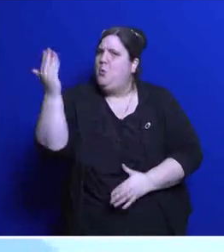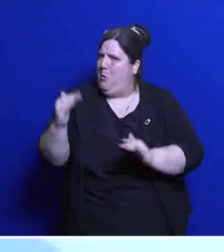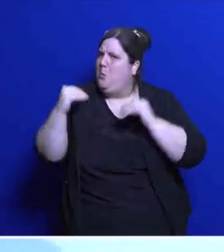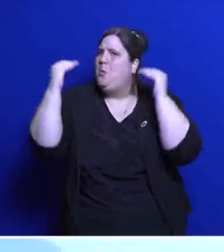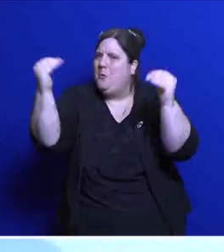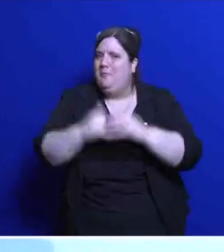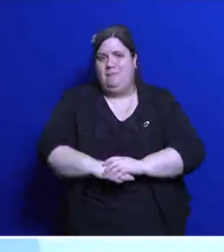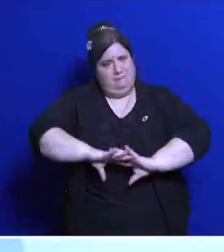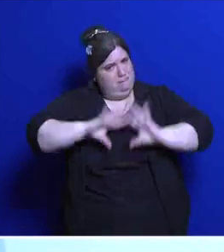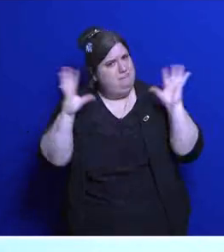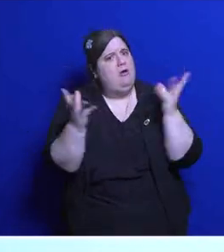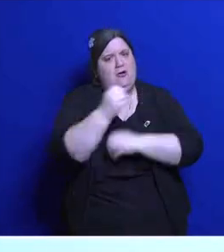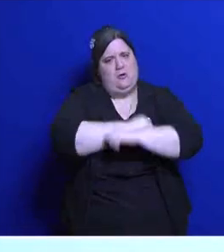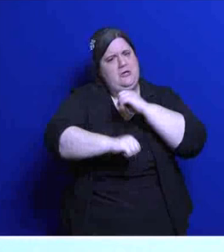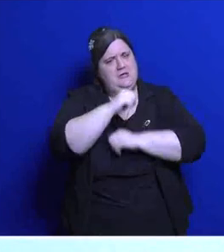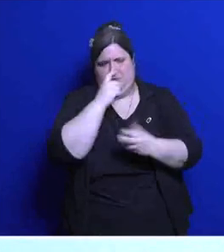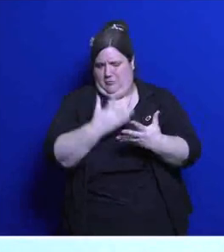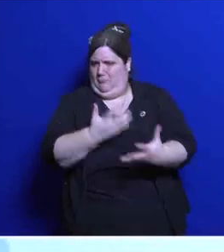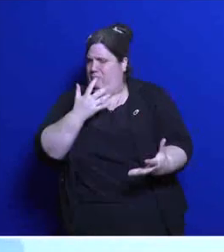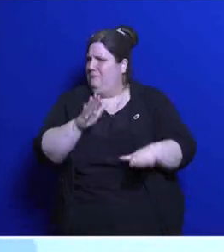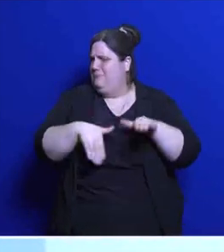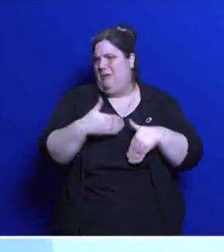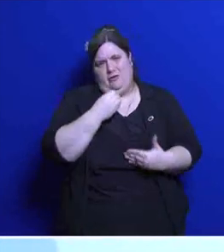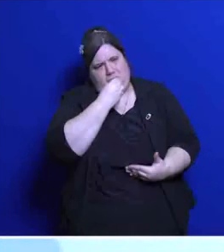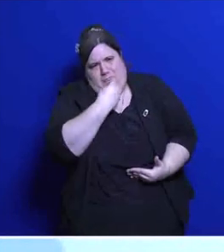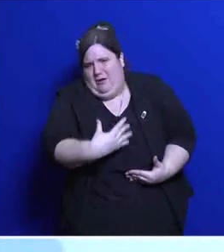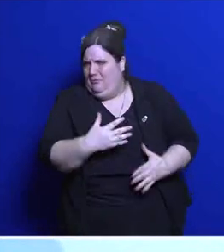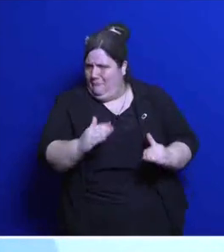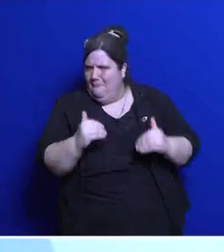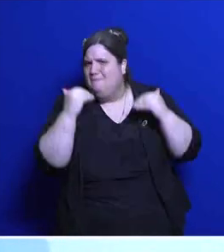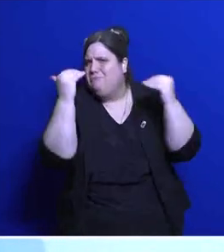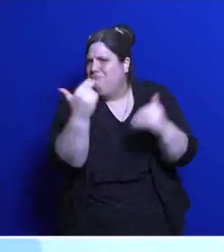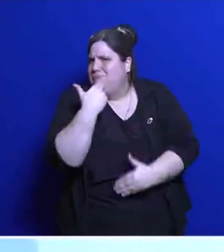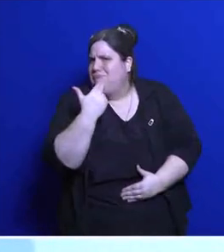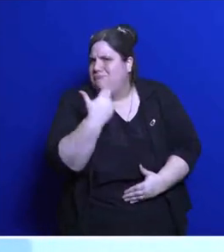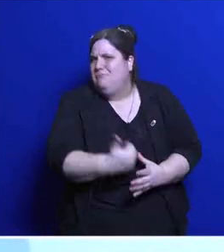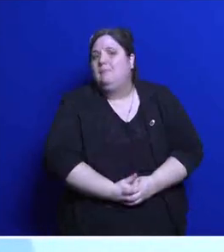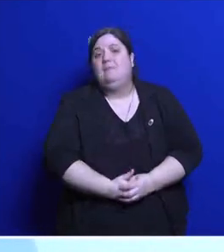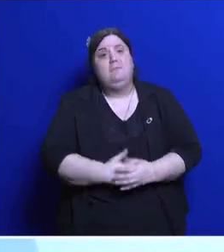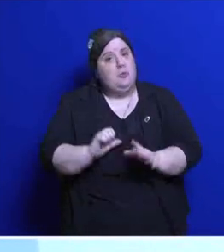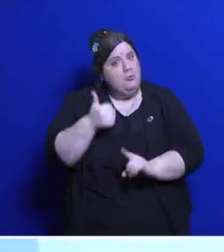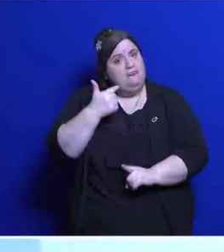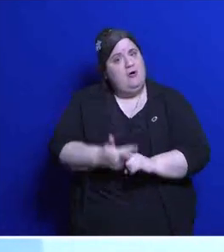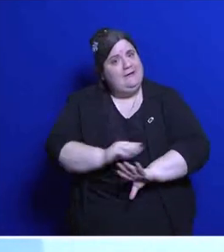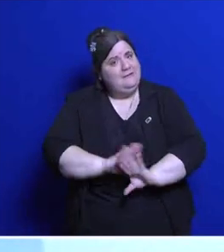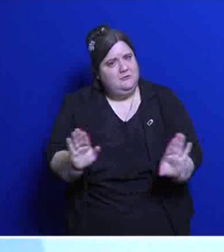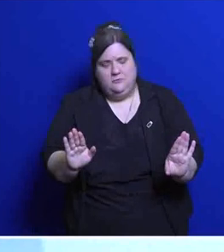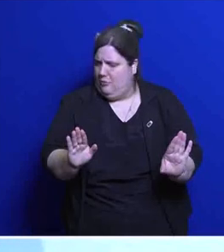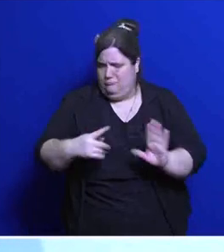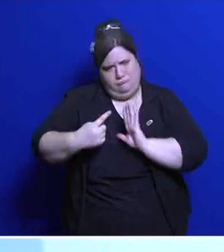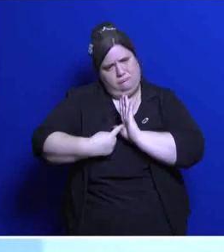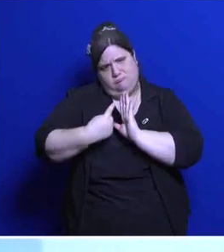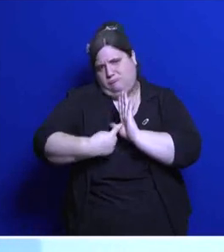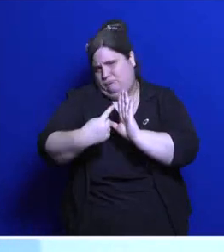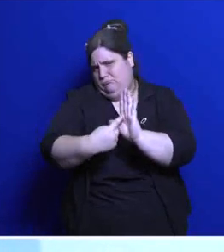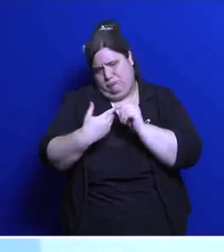succès. Cette première édition ne sera pas la dernière. Je voudrais déjà vous dire qu'elle sera suivie de nombreuses autres, car nous voulons d'ores